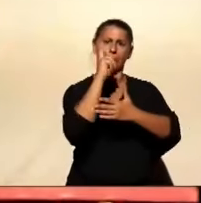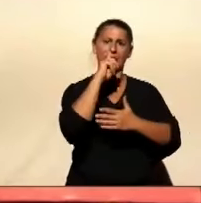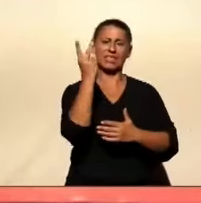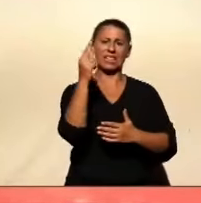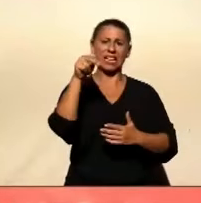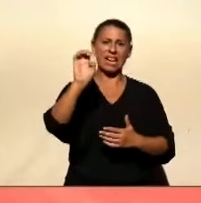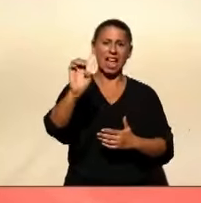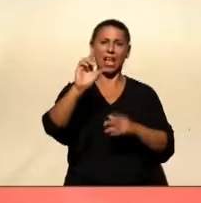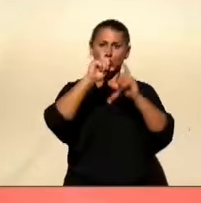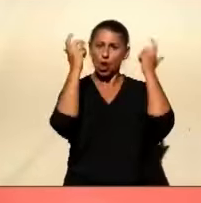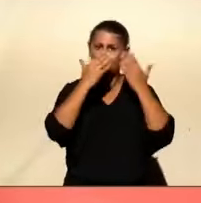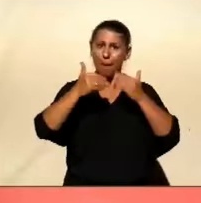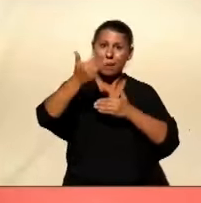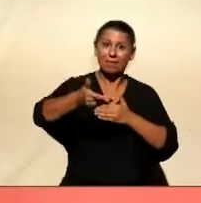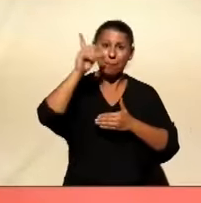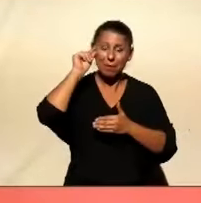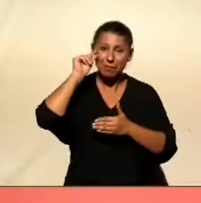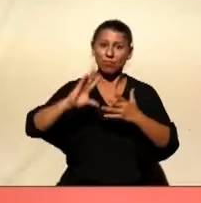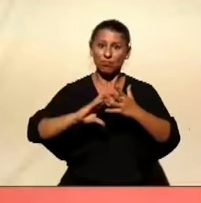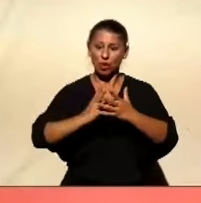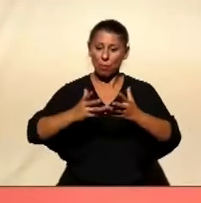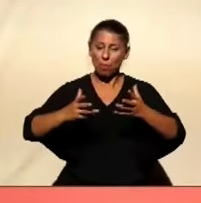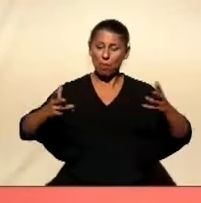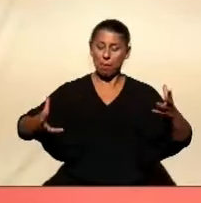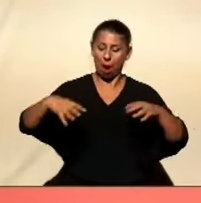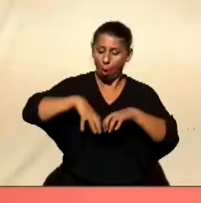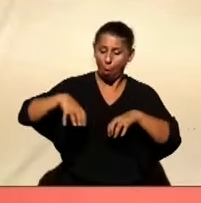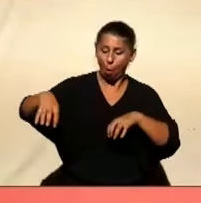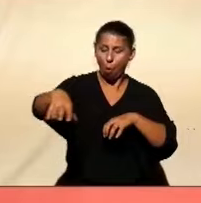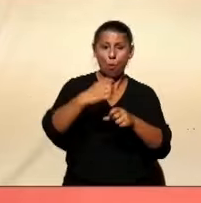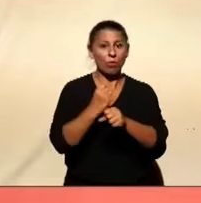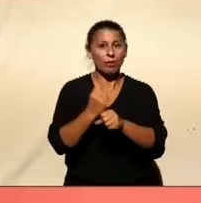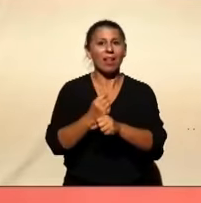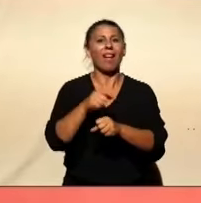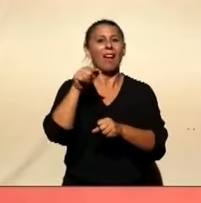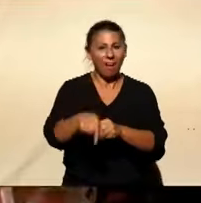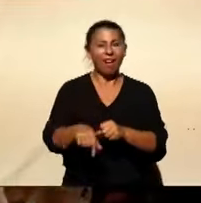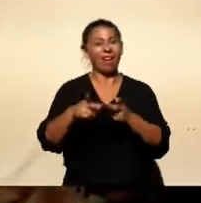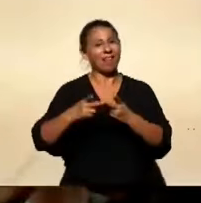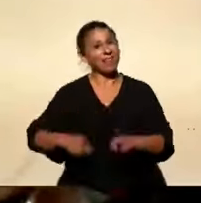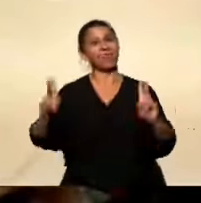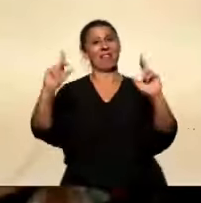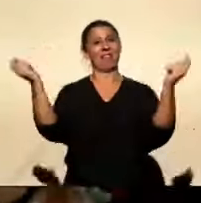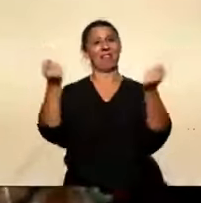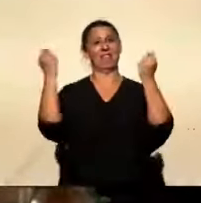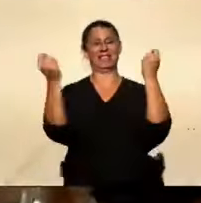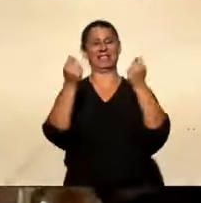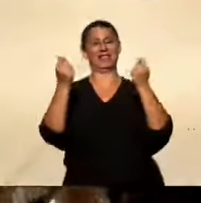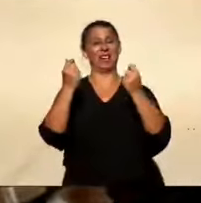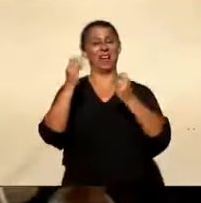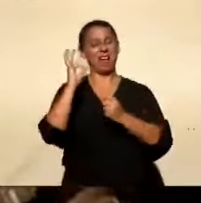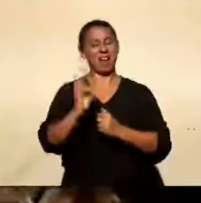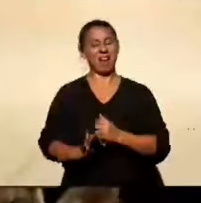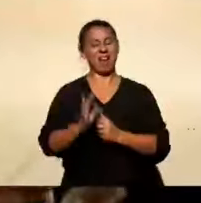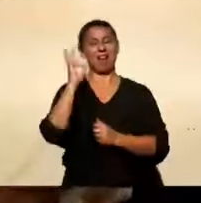πανεπιστήμια στη συνέχεια, μέσα στους χώρους δουλειάς, ήταν που επέτρεψε το φεστιβάλ χρόνο με